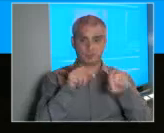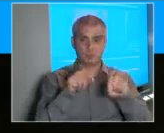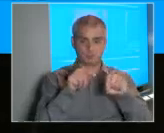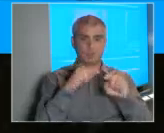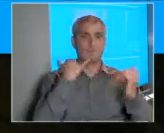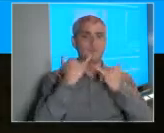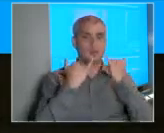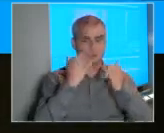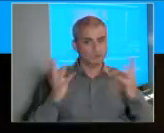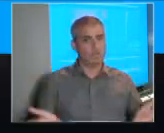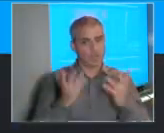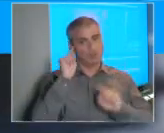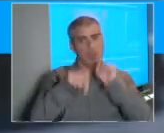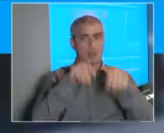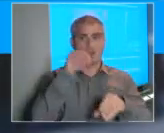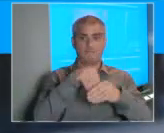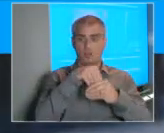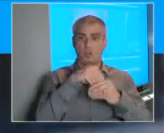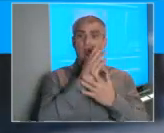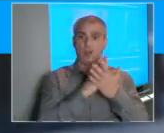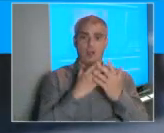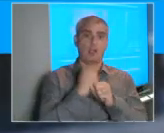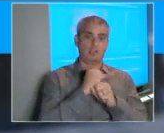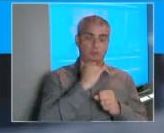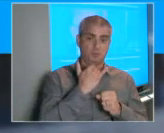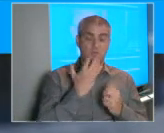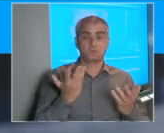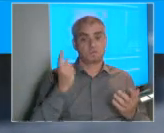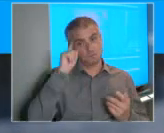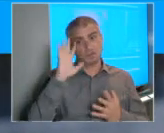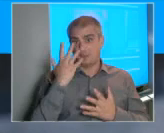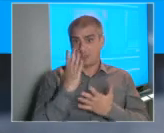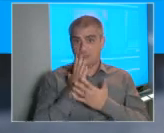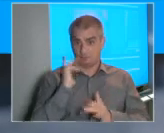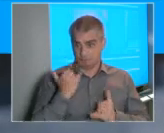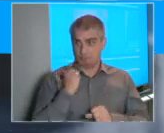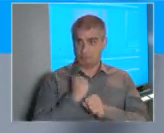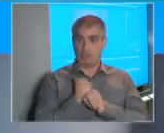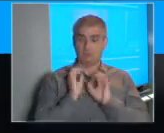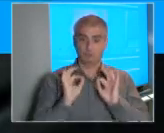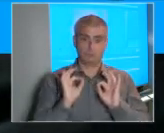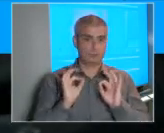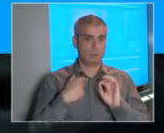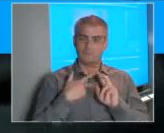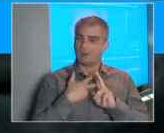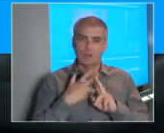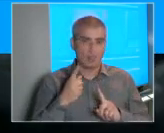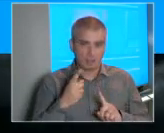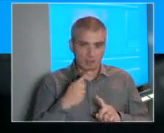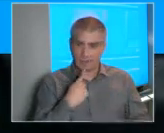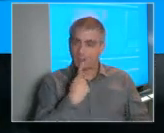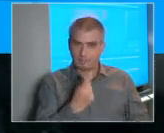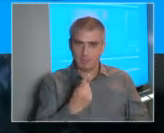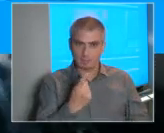ולהתקשר אליהם ולהמריץ אותם. חלק מהם עשו את זה, אני לא יודעת כמה עשו את זה, אבל אני רק הזכרת